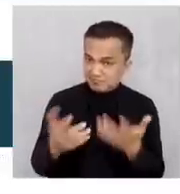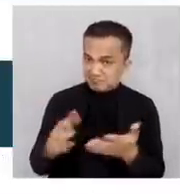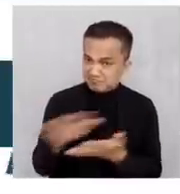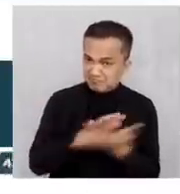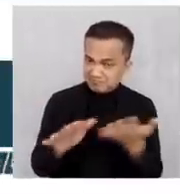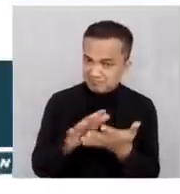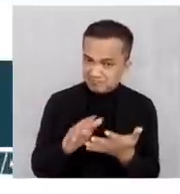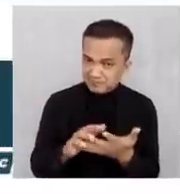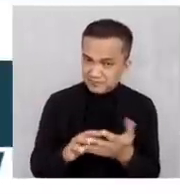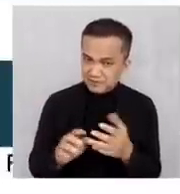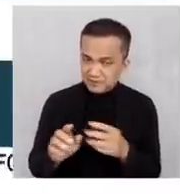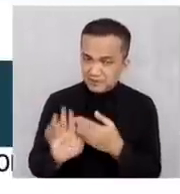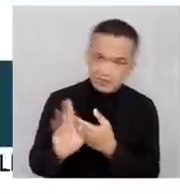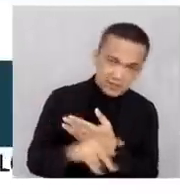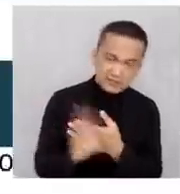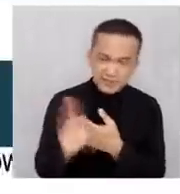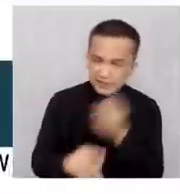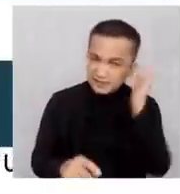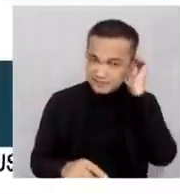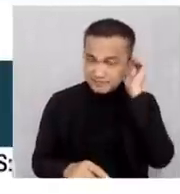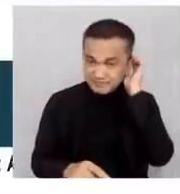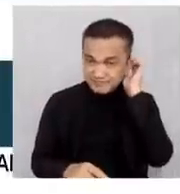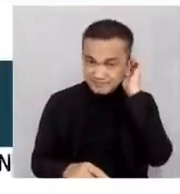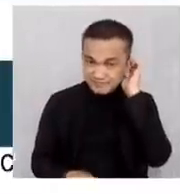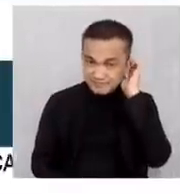Kung pabalik-balik po?